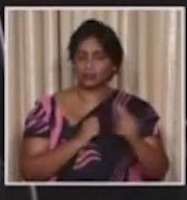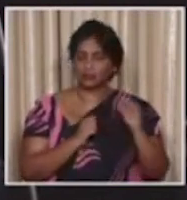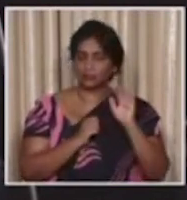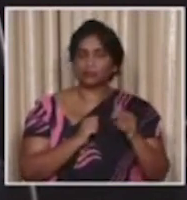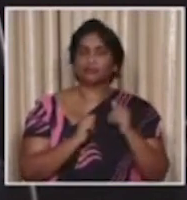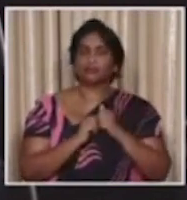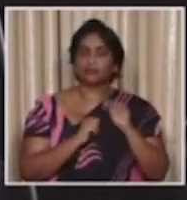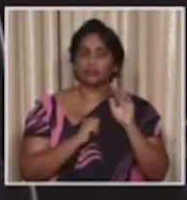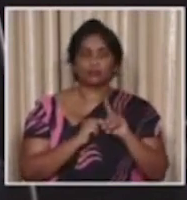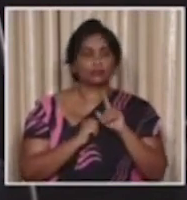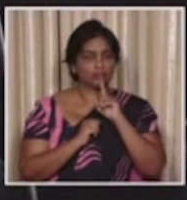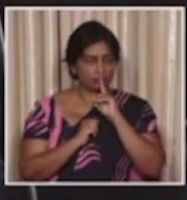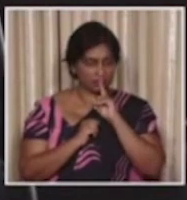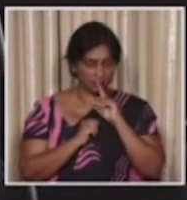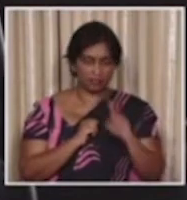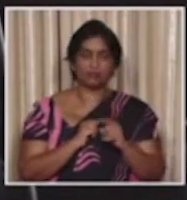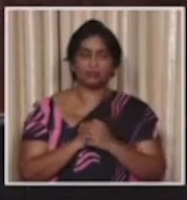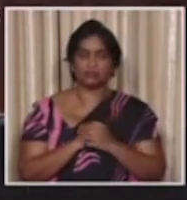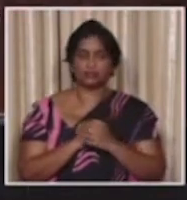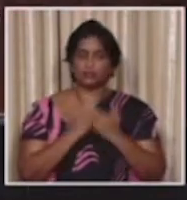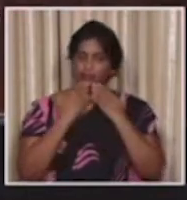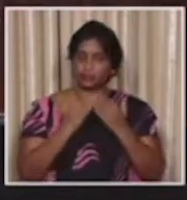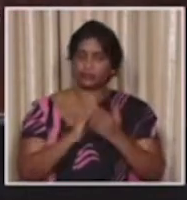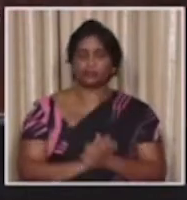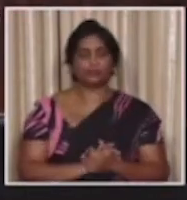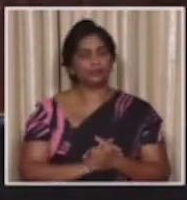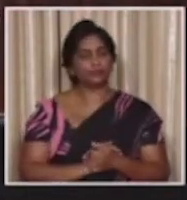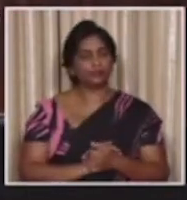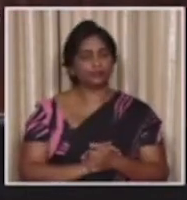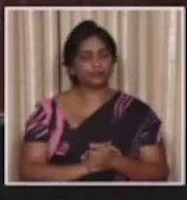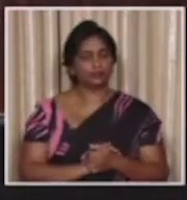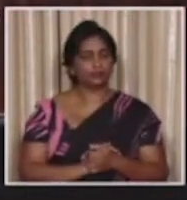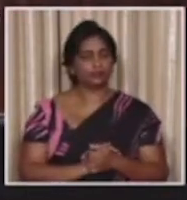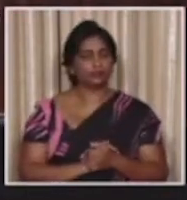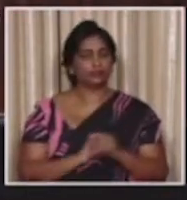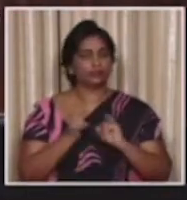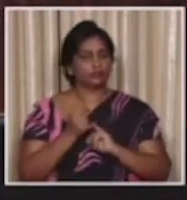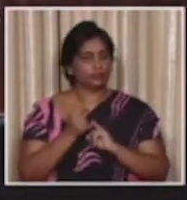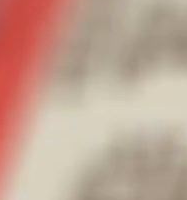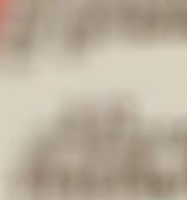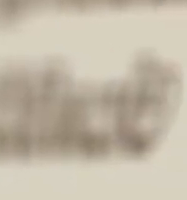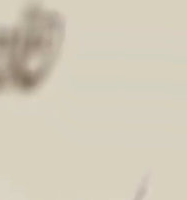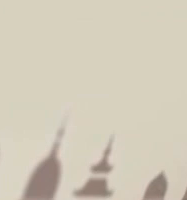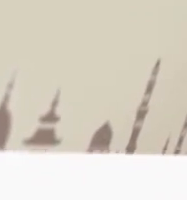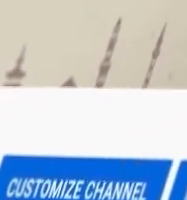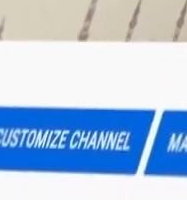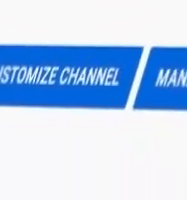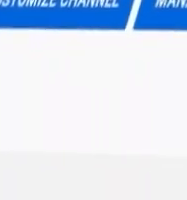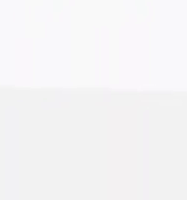කරන්න කටයුතු ගන්න කියන එක මම ඔබතුමියගෙන් ඉල්ලීමක් කරනවා ස්තුතියි ගරු සුදර්ශන දෙනපිටිය මන්ත්‍රීතුමා